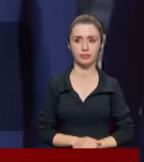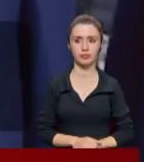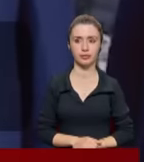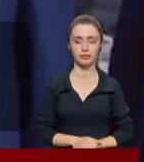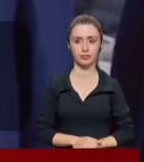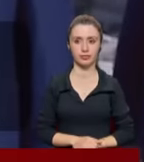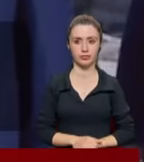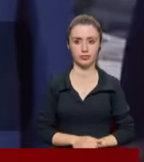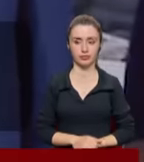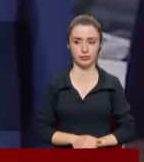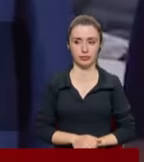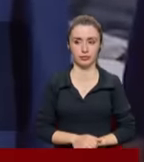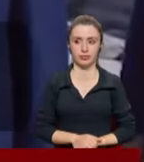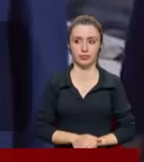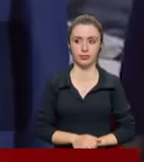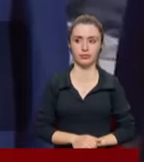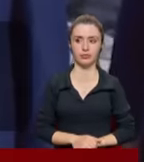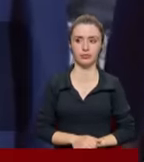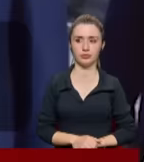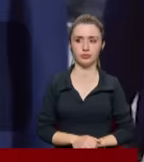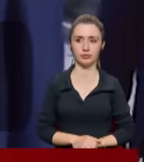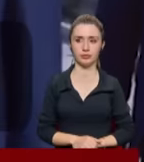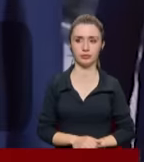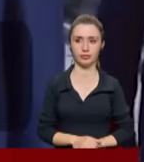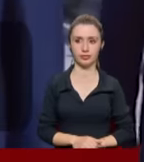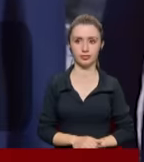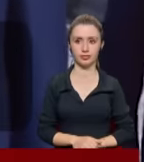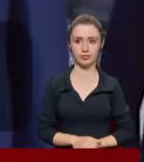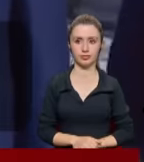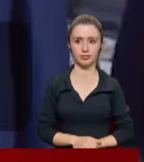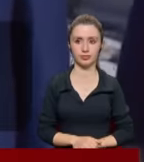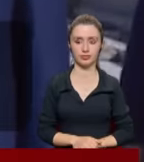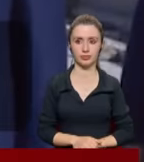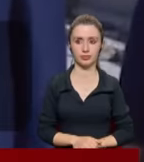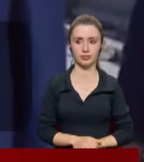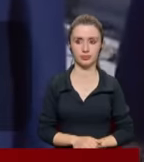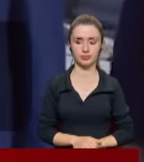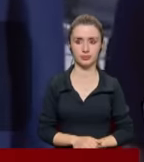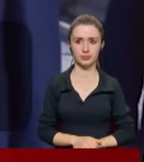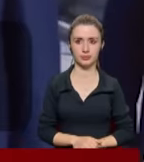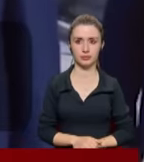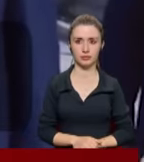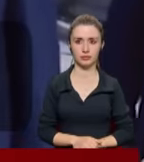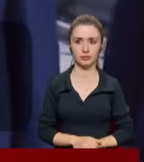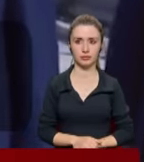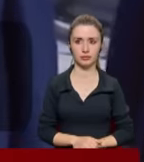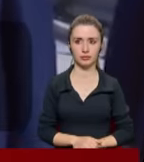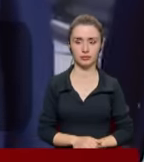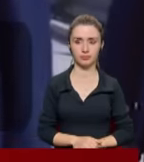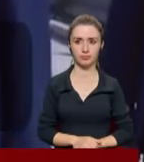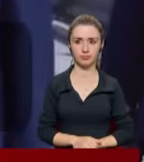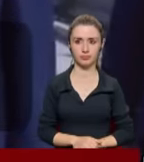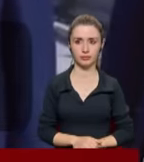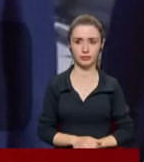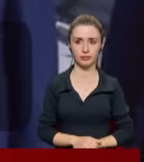Erdoğan'dan bizi diyor Mısır'dan getirdi buralarda mal mülk sahibi yaptı diyor gülüyoruz ama ağlanacak halimize gülüyoruz